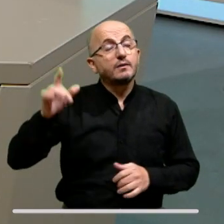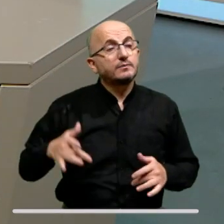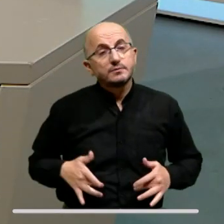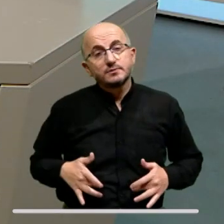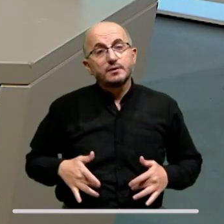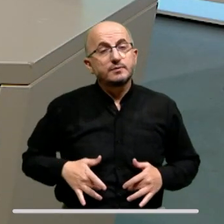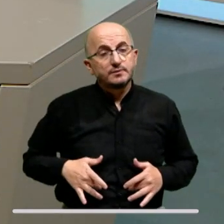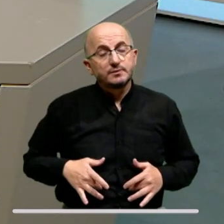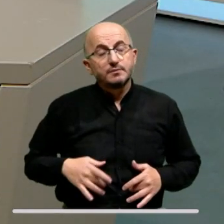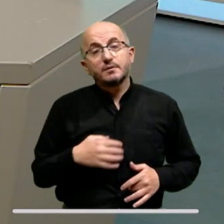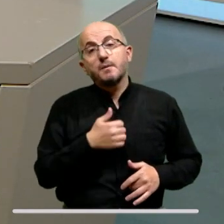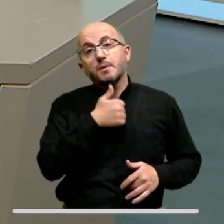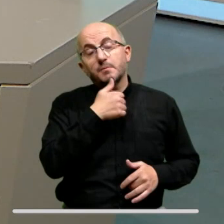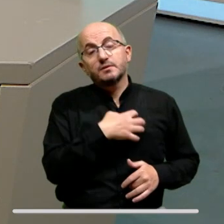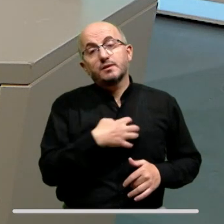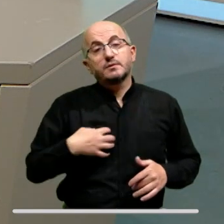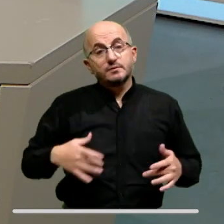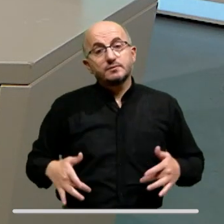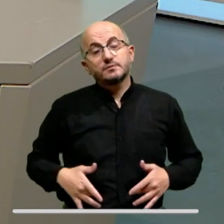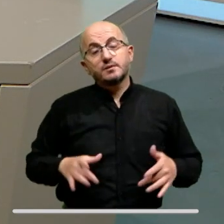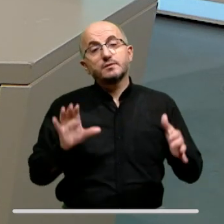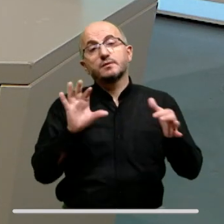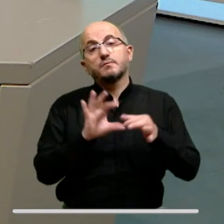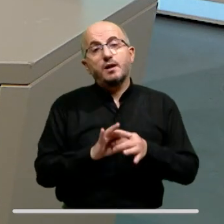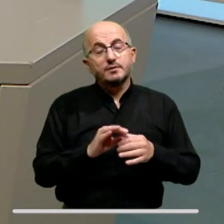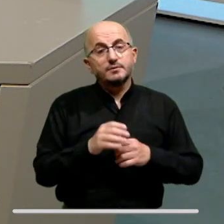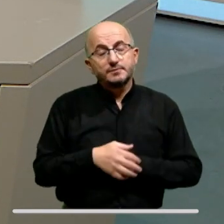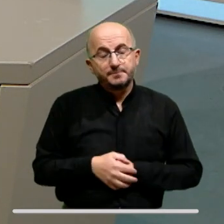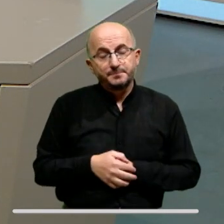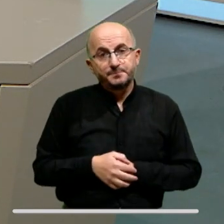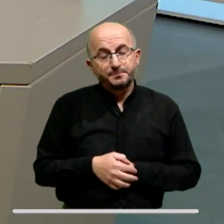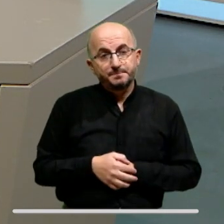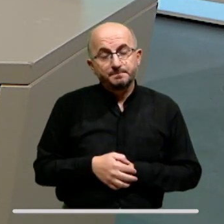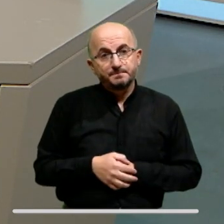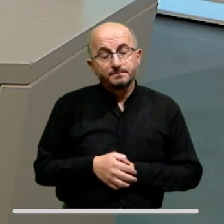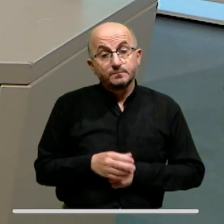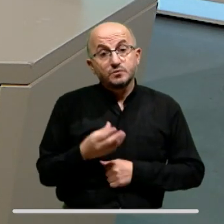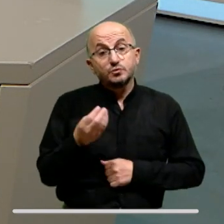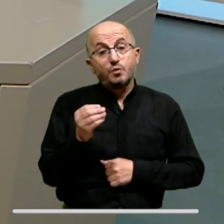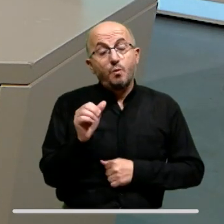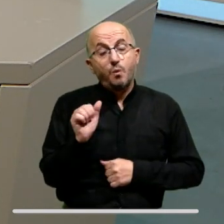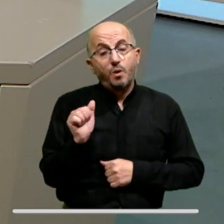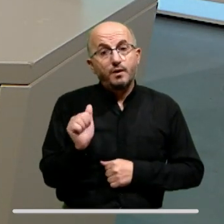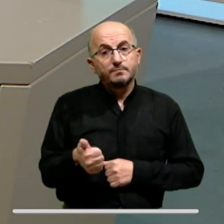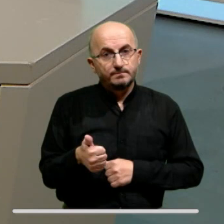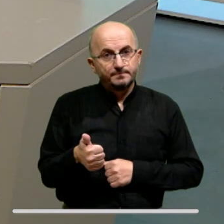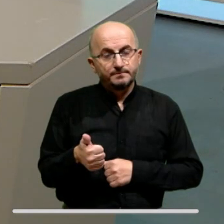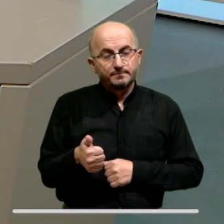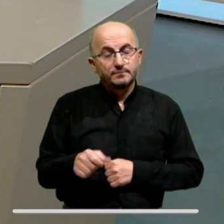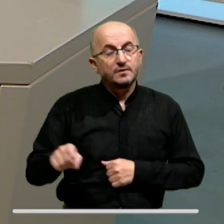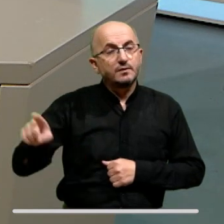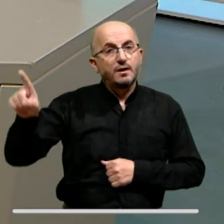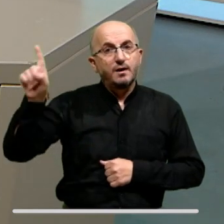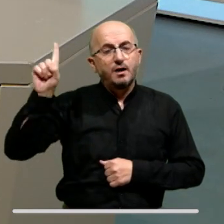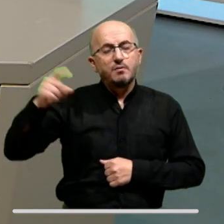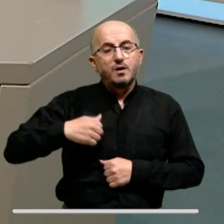rızası babanın annenin rızasına bağlıdır. O kadar önemli. Sehatuhu fi sehatihime. Cenab-ı